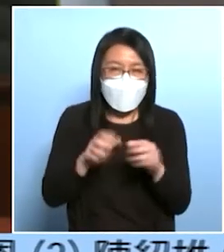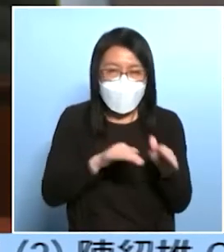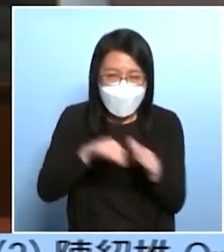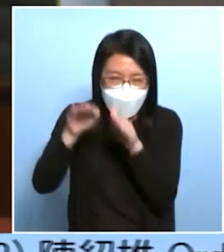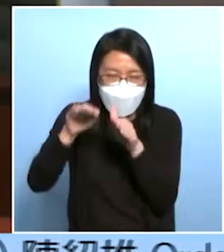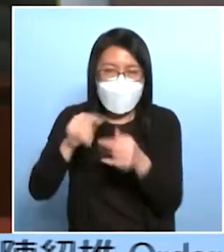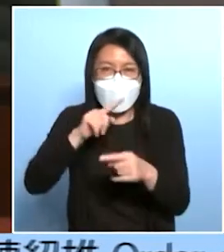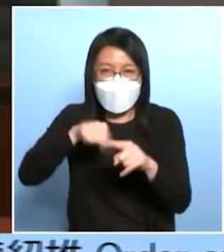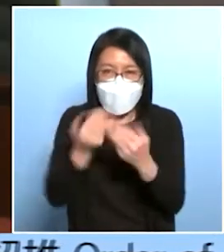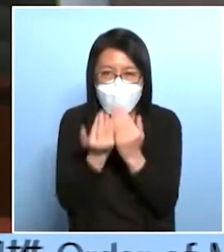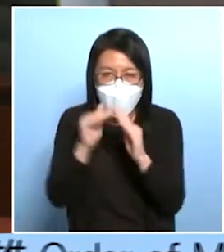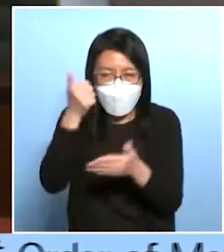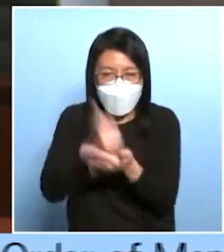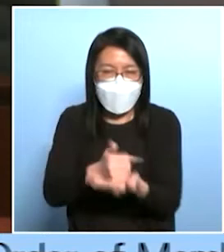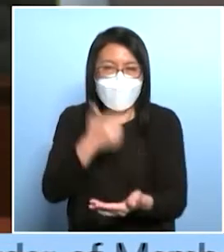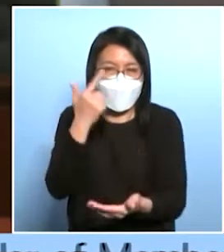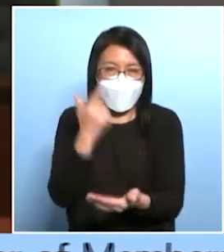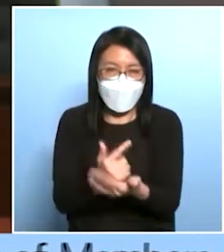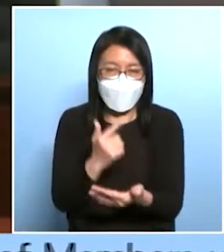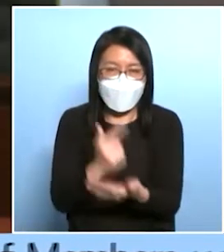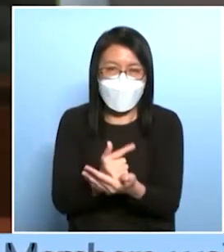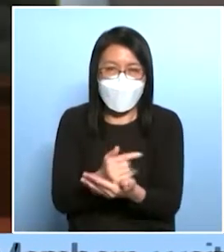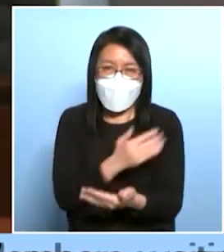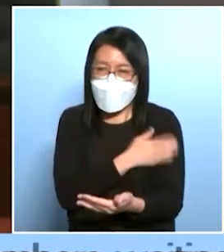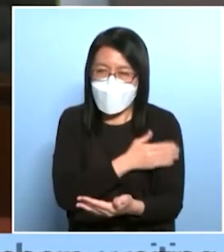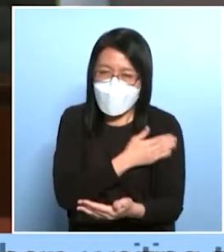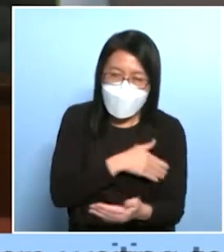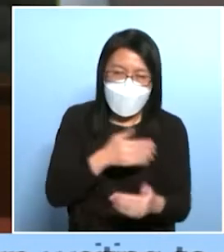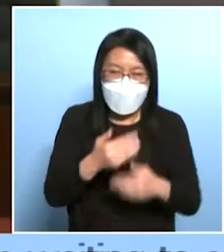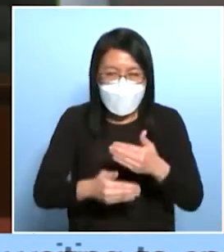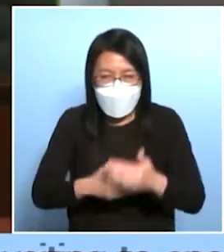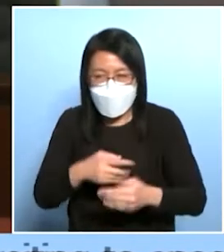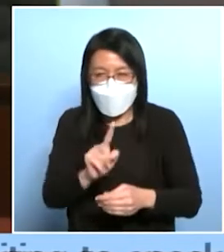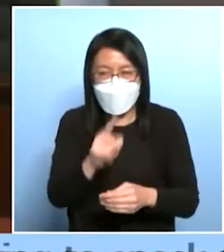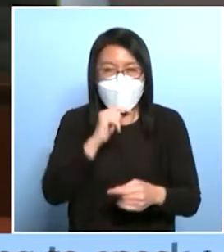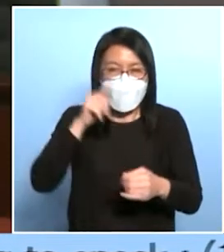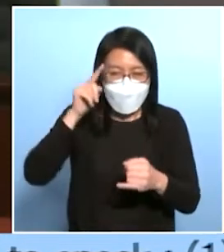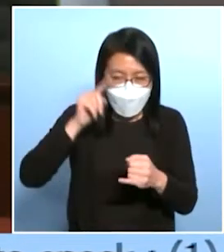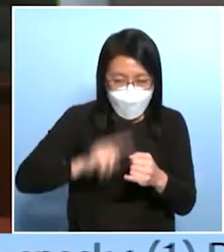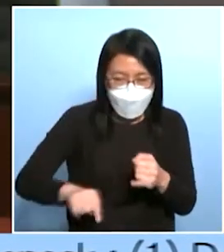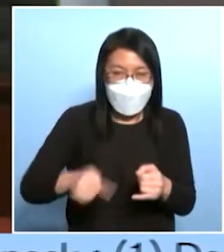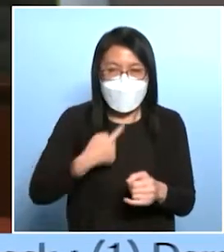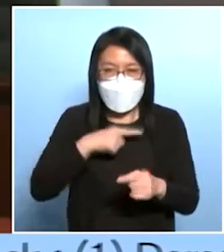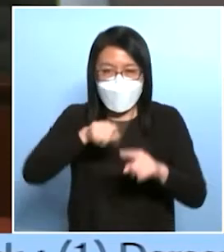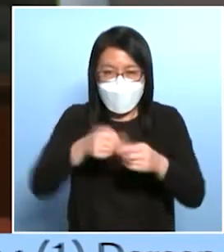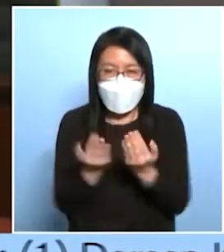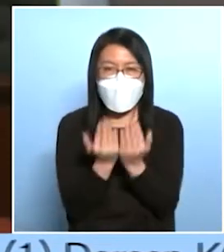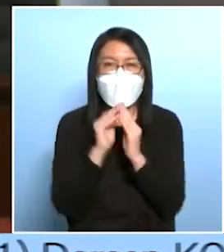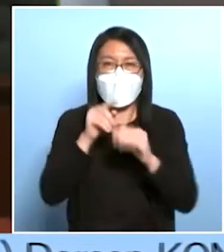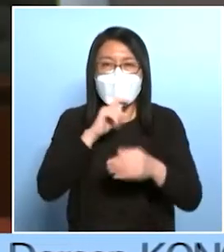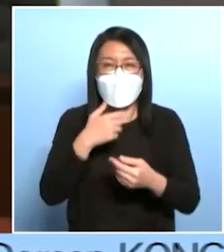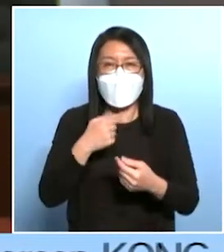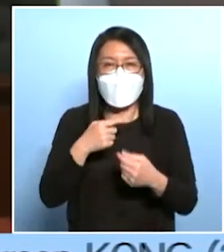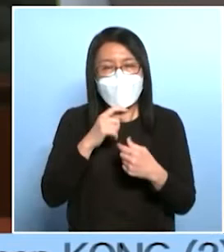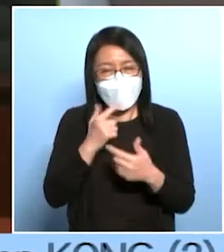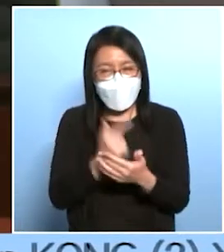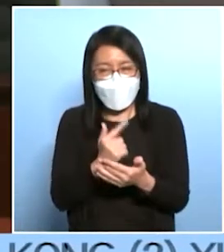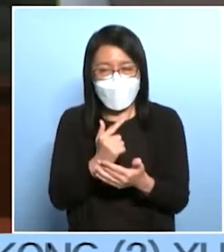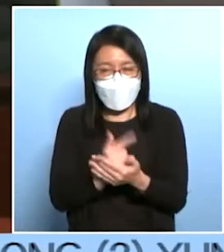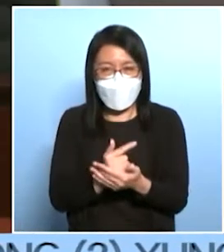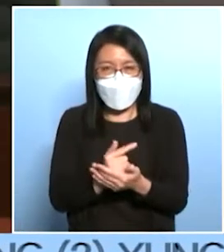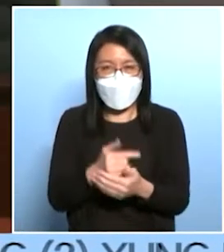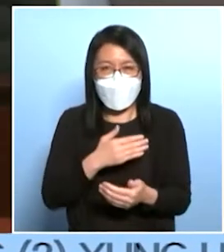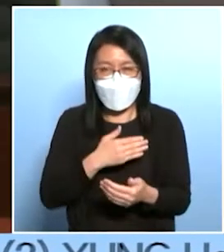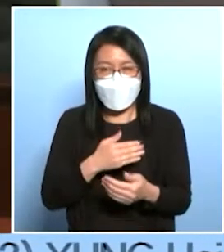學位。不論咧係路途有幾咁曲折咧。都是希望得到大學資格認可的光環。對已